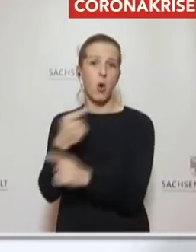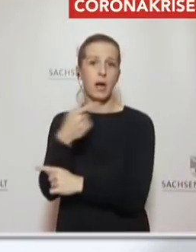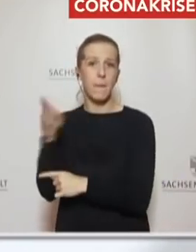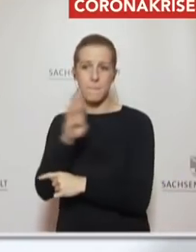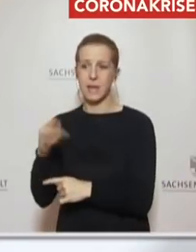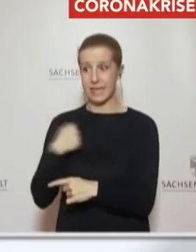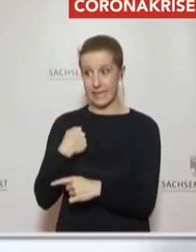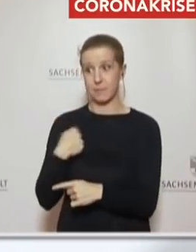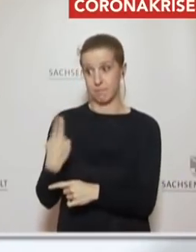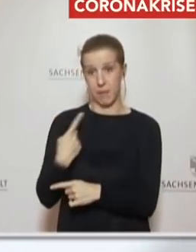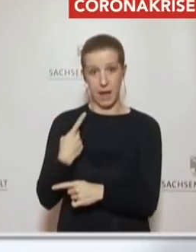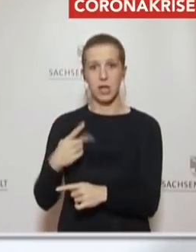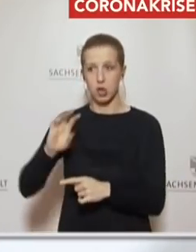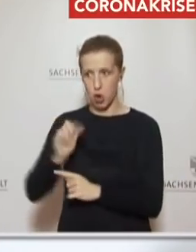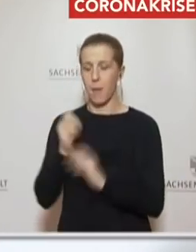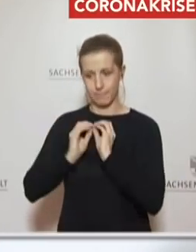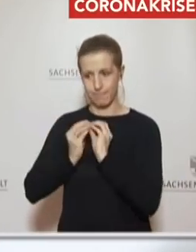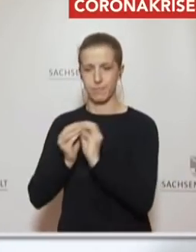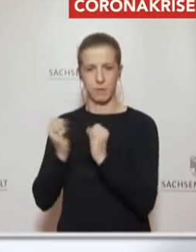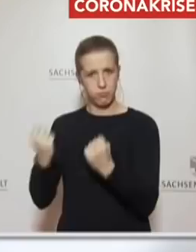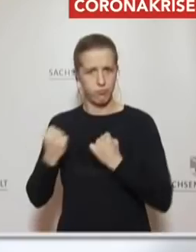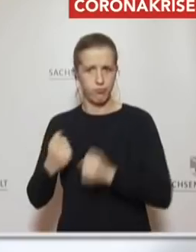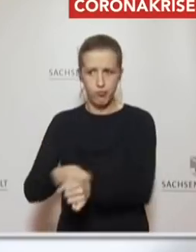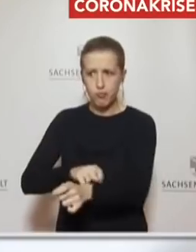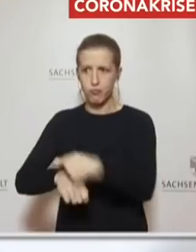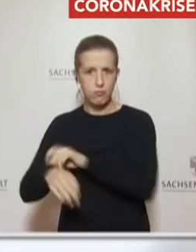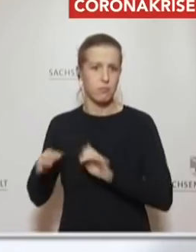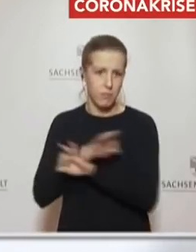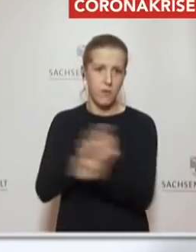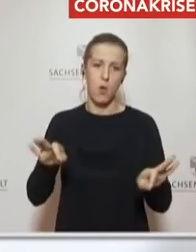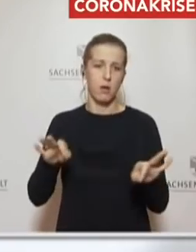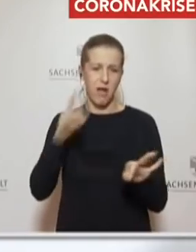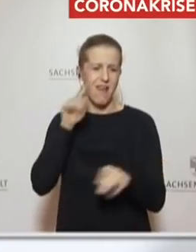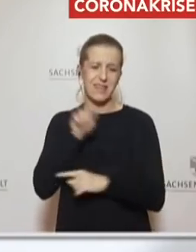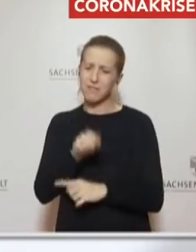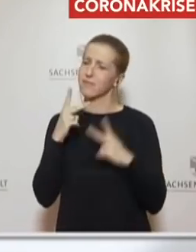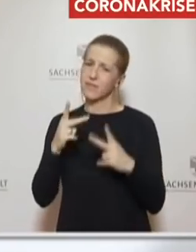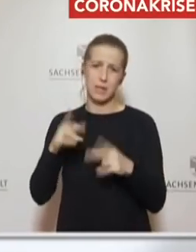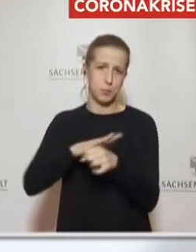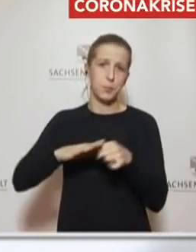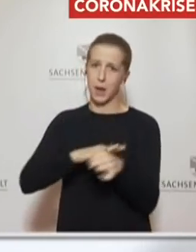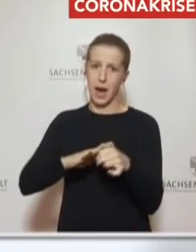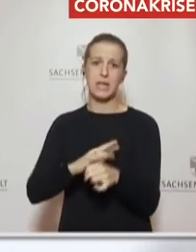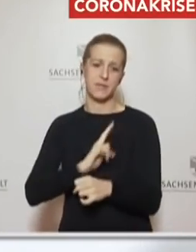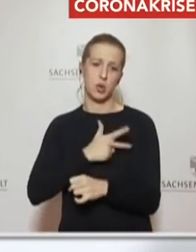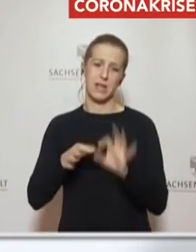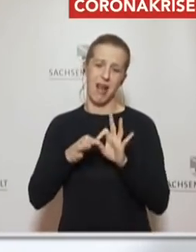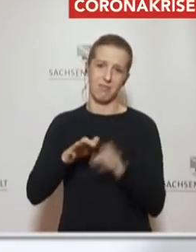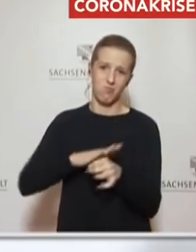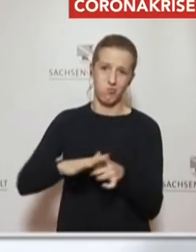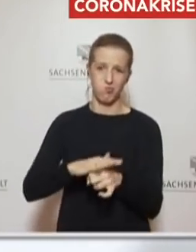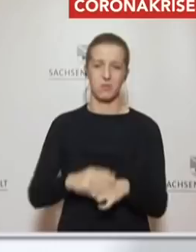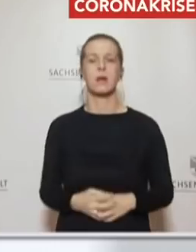noch mal im Rahmen unserer Zuständigkeiten stark machen werden. Wichtig auch in diesem Zusammenhang ist noch,